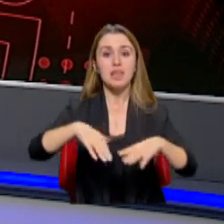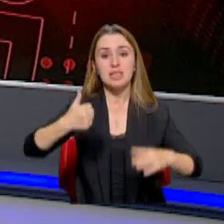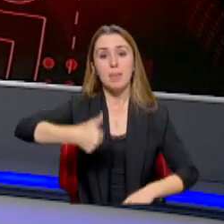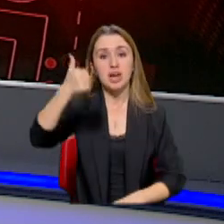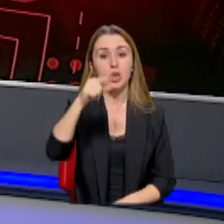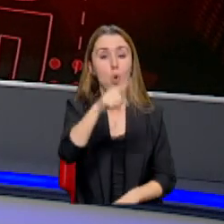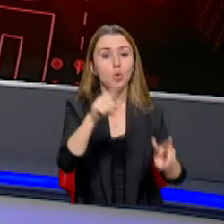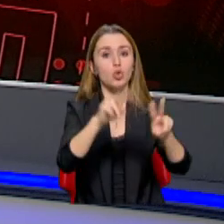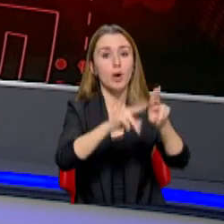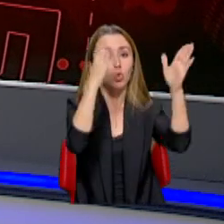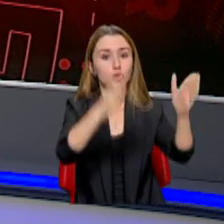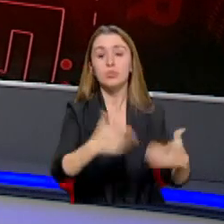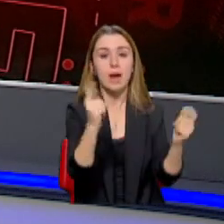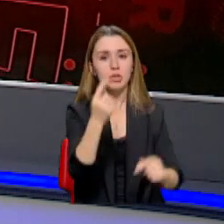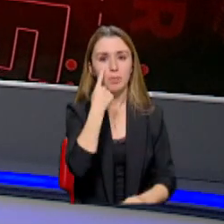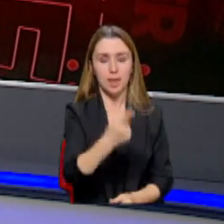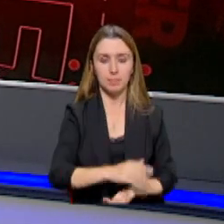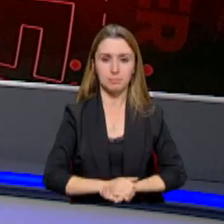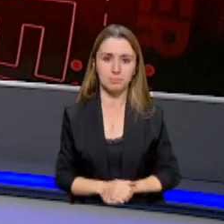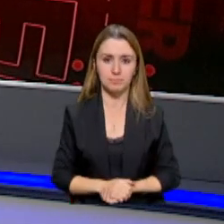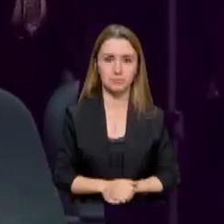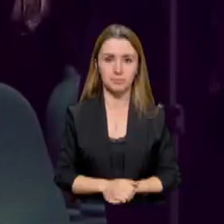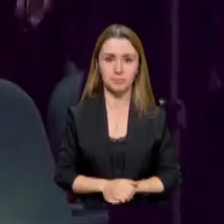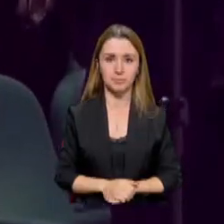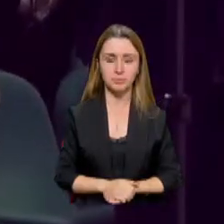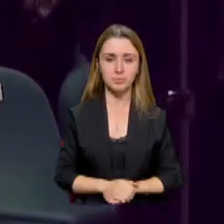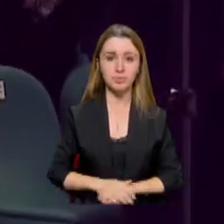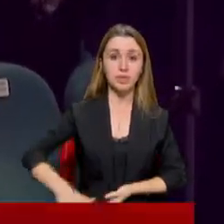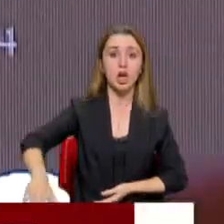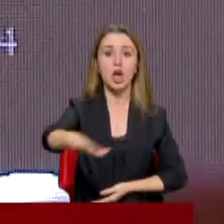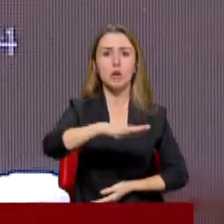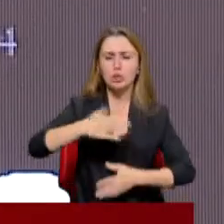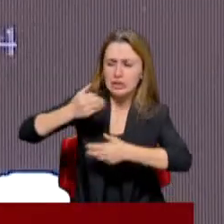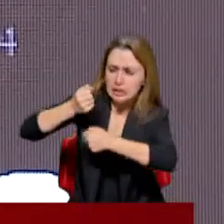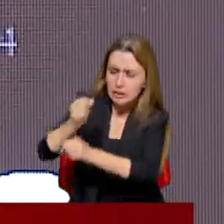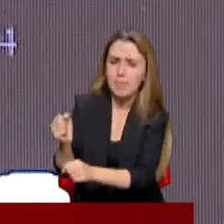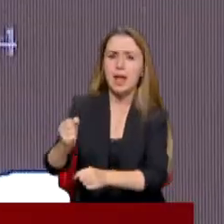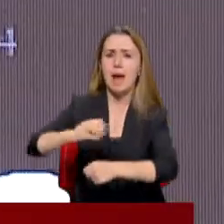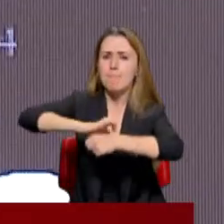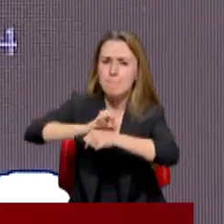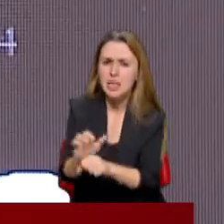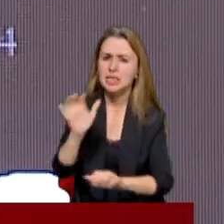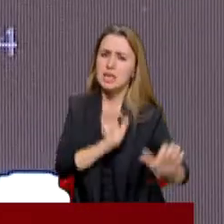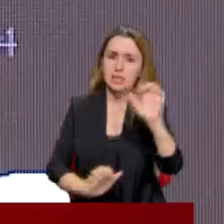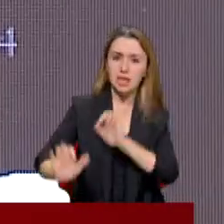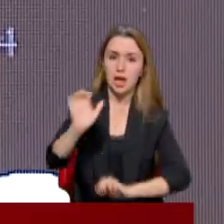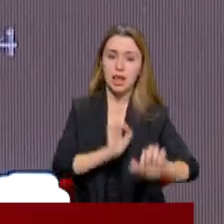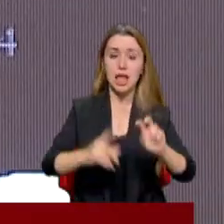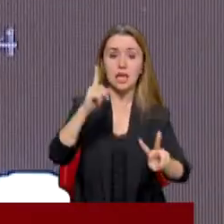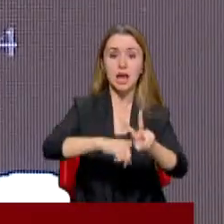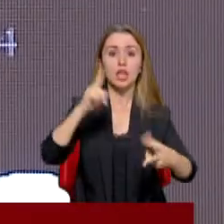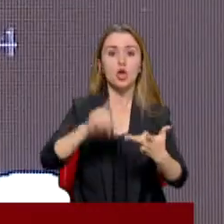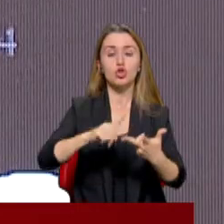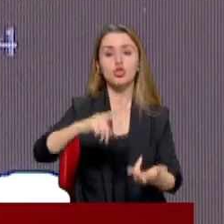başkanı Numan kurtulmuş'a çevrildi bütün dayatmalara ve baskılara direnerek Yargıtay